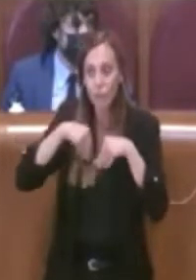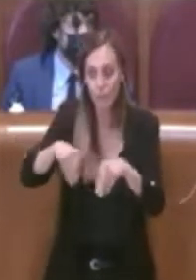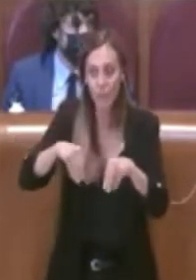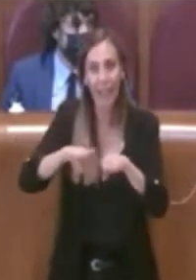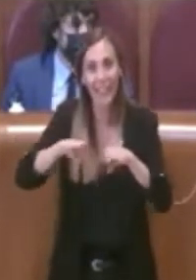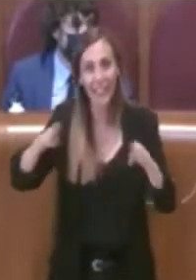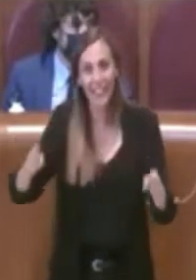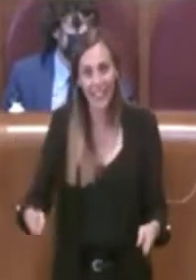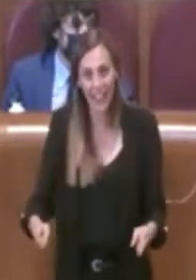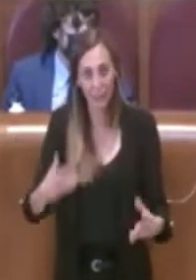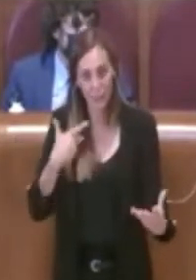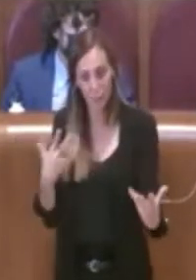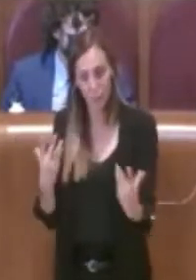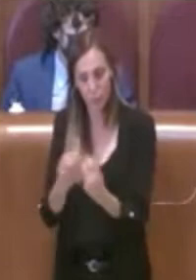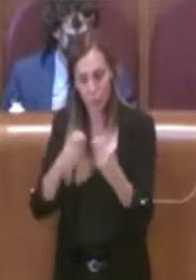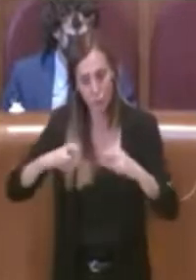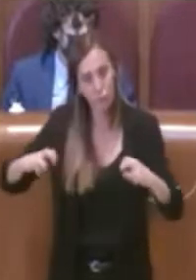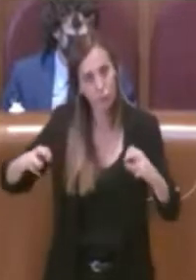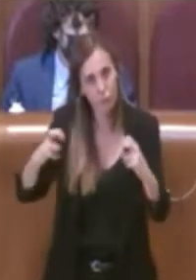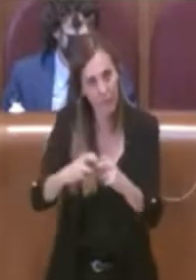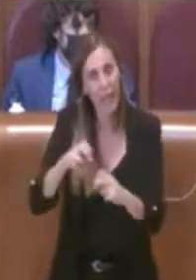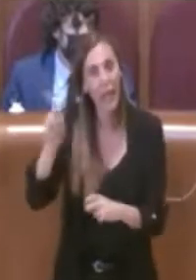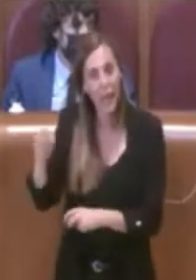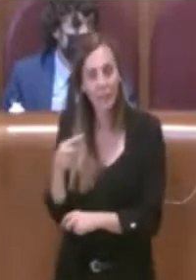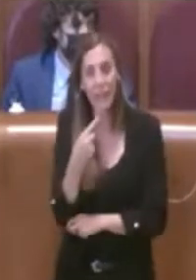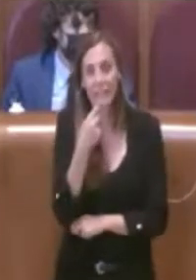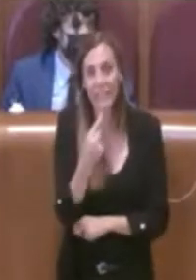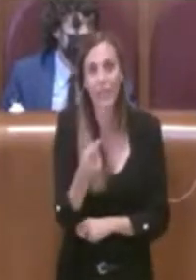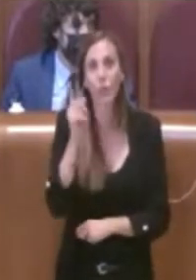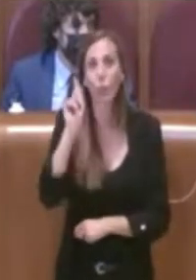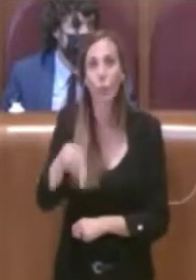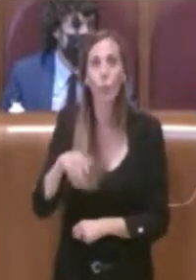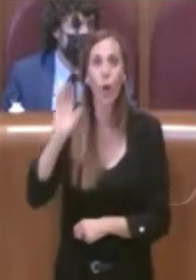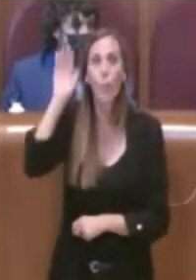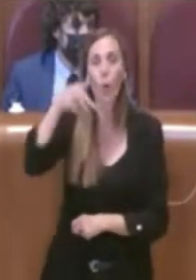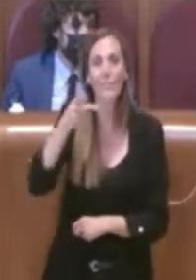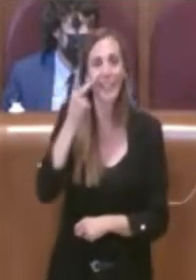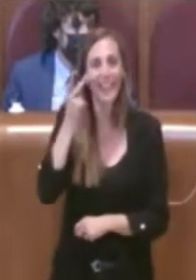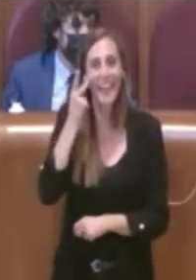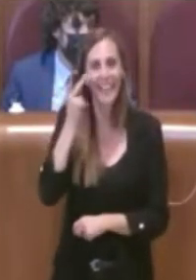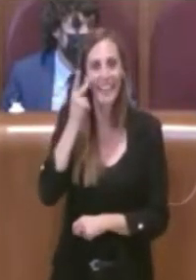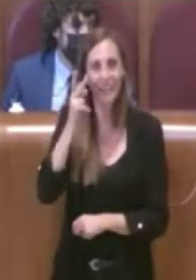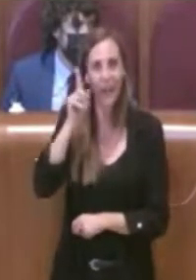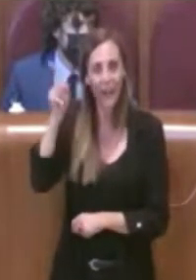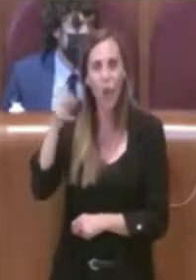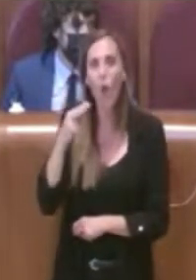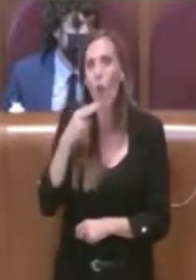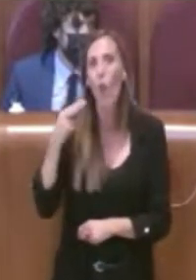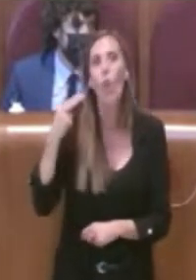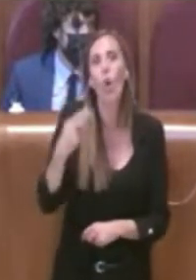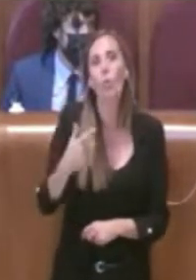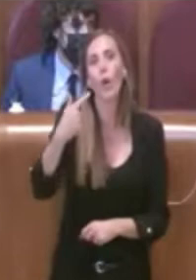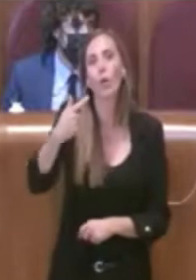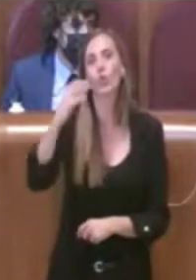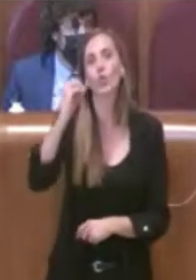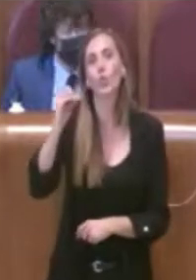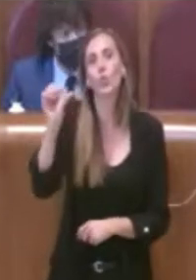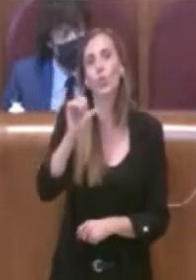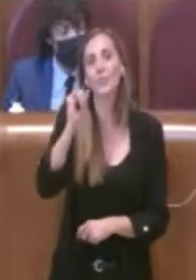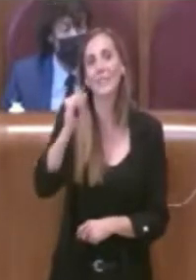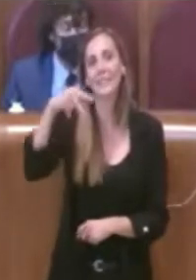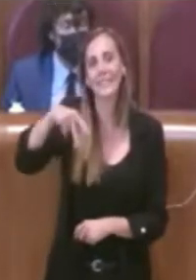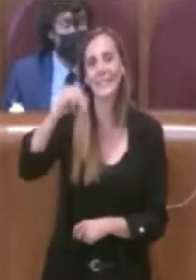è che in realtà aveva indicato anche monte carnevale si chiama proprio tosini la